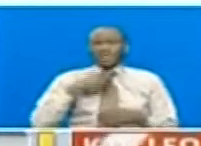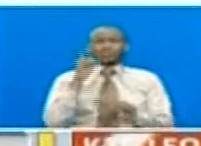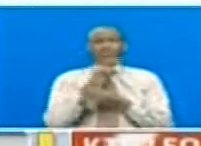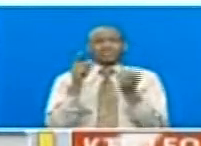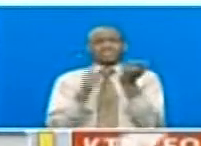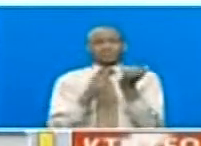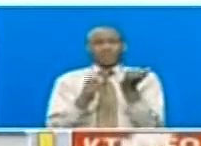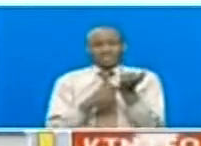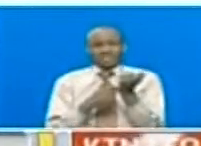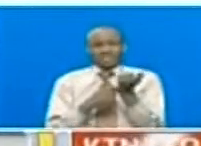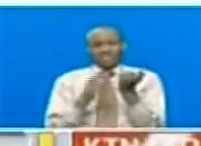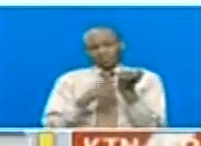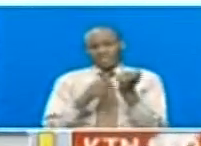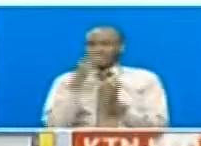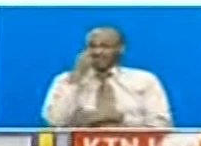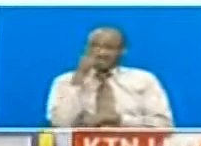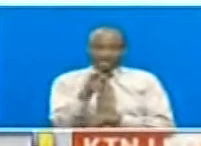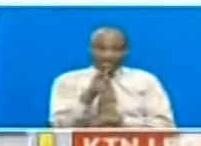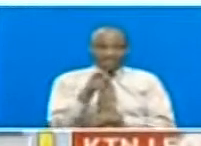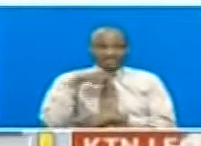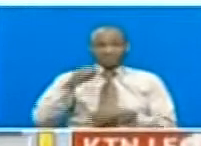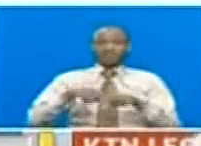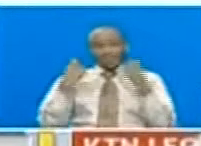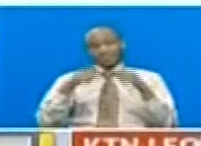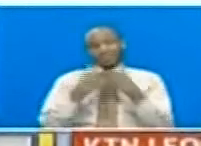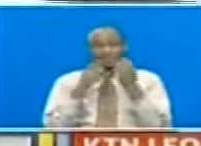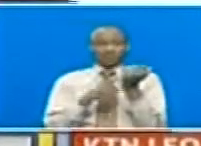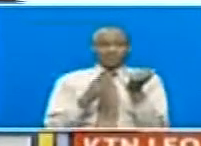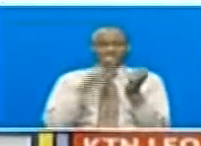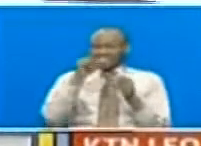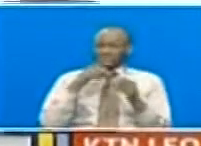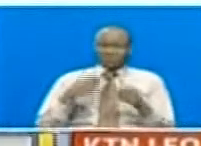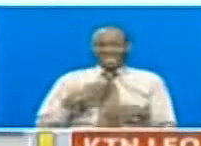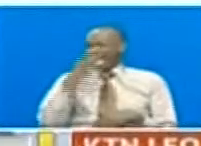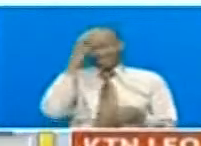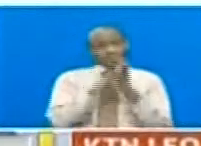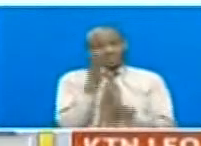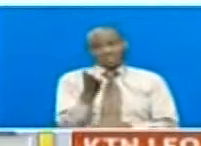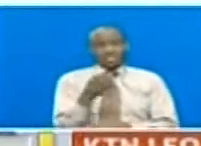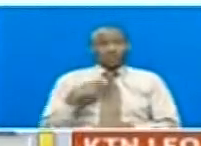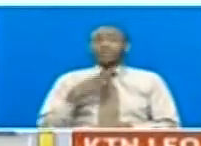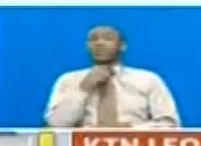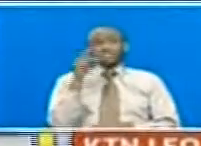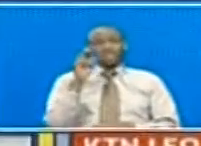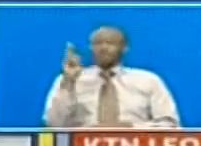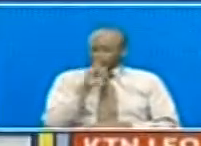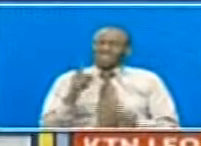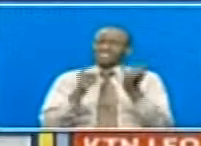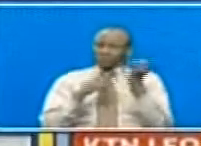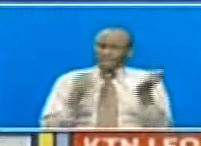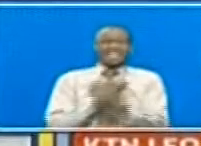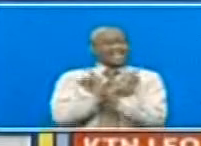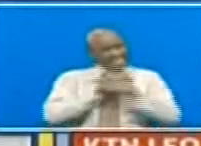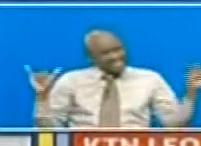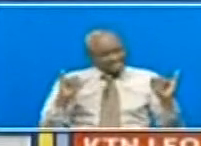Kiswahili kwa kuchekesha watu kwa kukivunja Kiswahili? Hilo lilikuwa linatutatiza kabisa. Nyinyi mlikuwa mnatumia Kiswahili sanifu. Kiswahili chetu ni